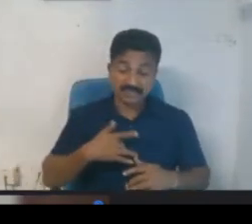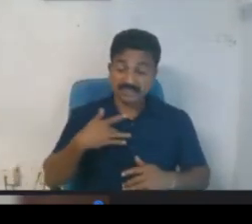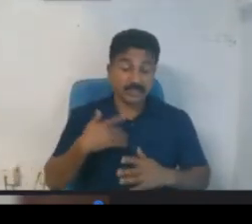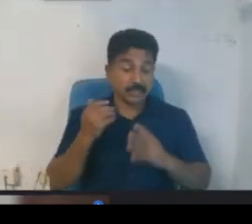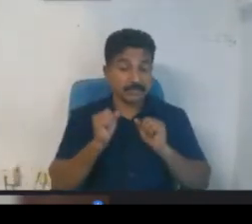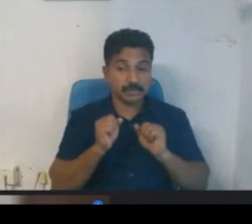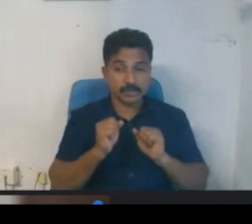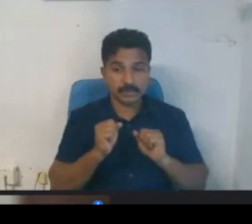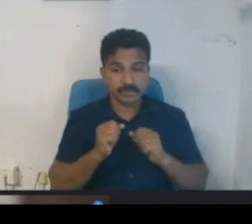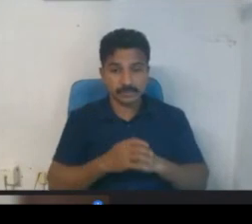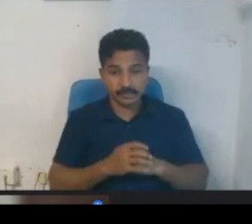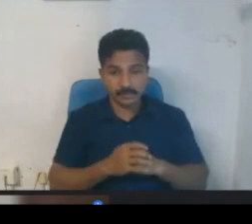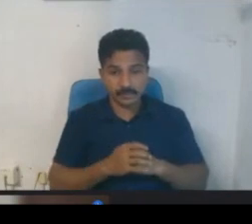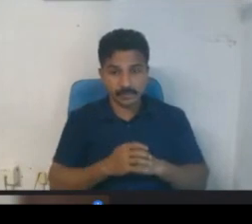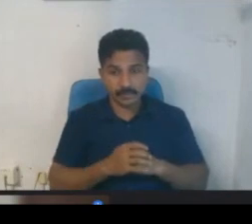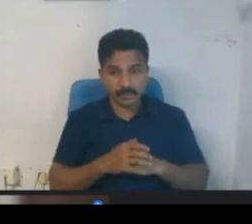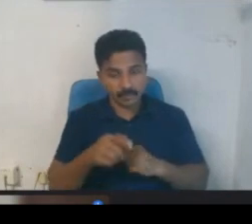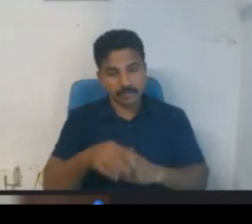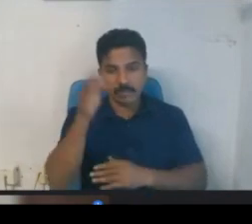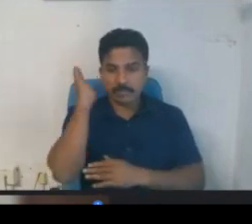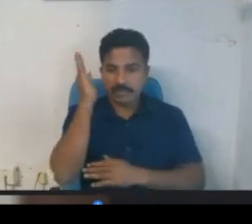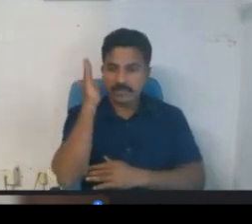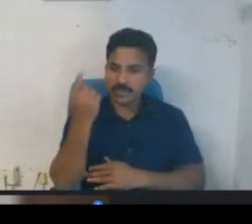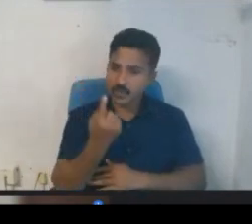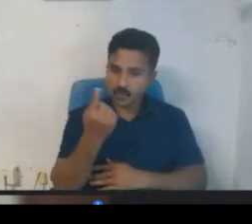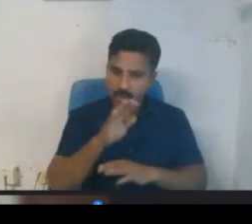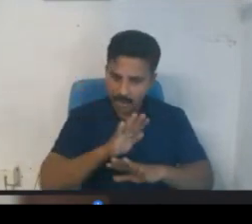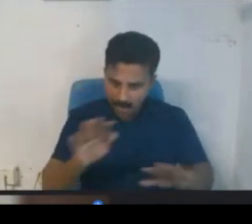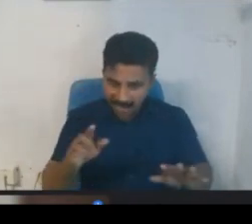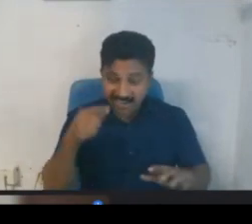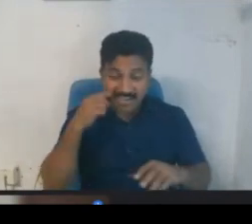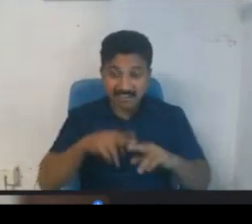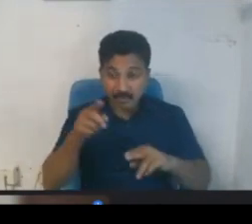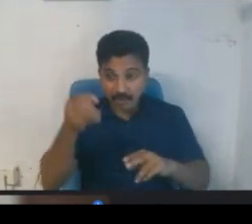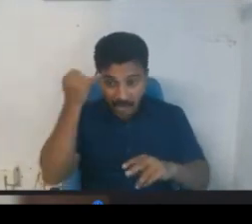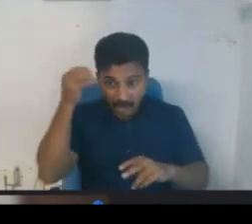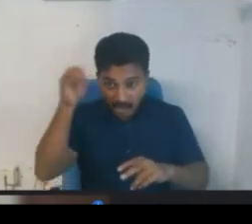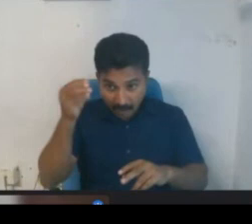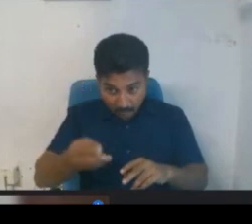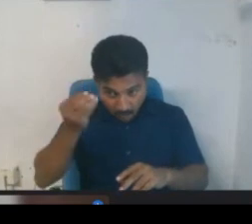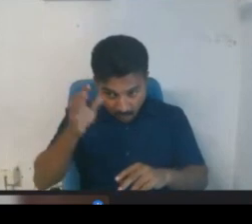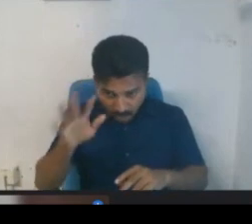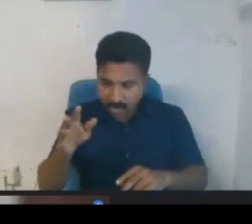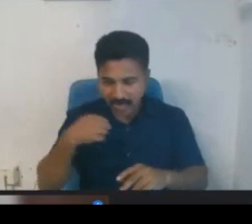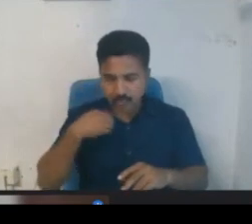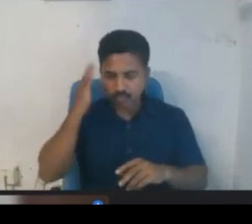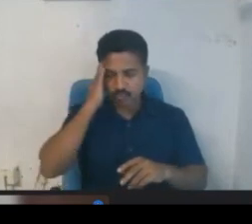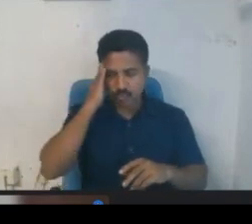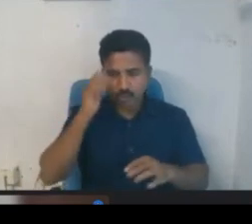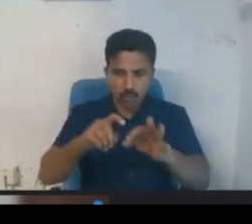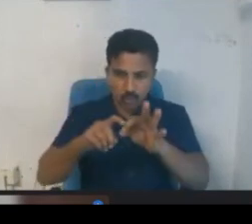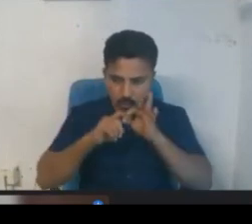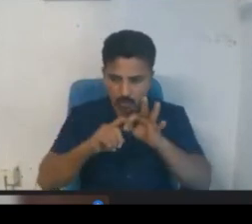ബുദ്ധിമുട്ടായിട്ട് വരുന്നത്. അപ്പം പ്രസന്റേഷൻ ഇത്രയാണുള്ളത്. ഇതിൽ കൂടുതൽ നിങ്ങൾക്ക് പറയാനുണ്ട് എന്ന് എനിക്കറിയാം.